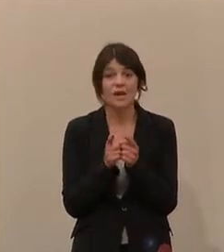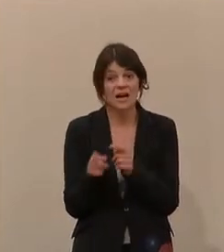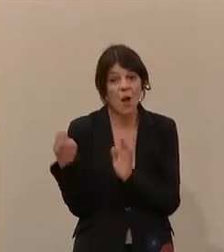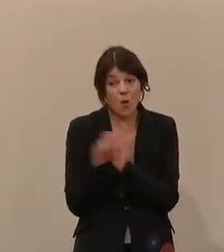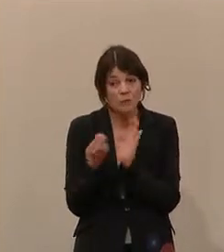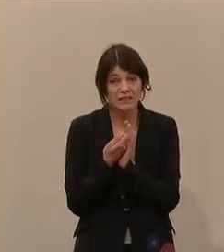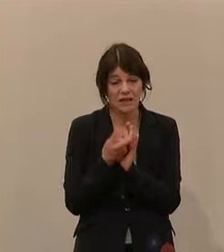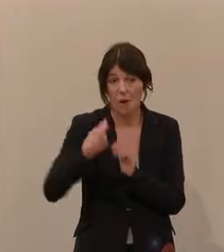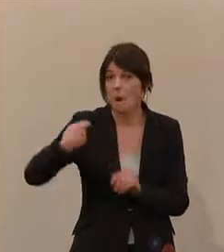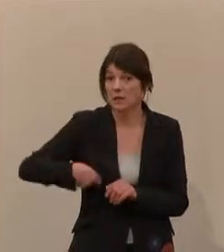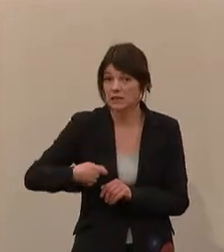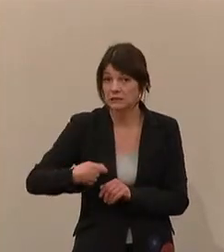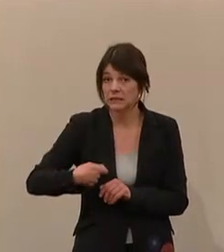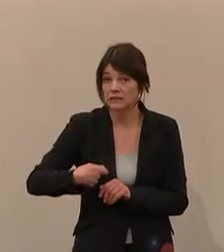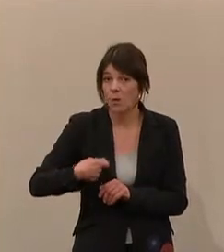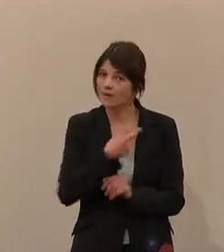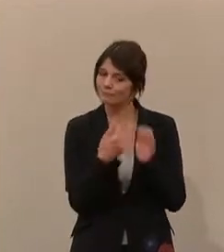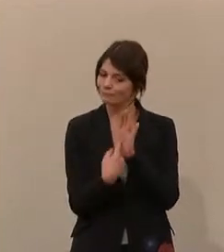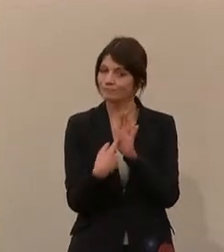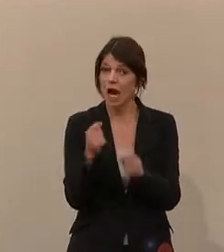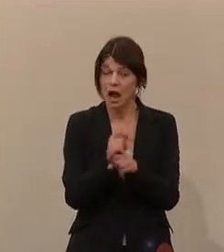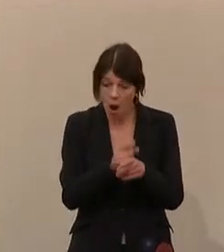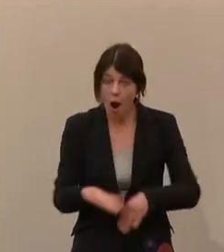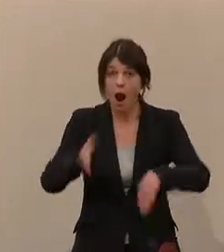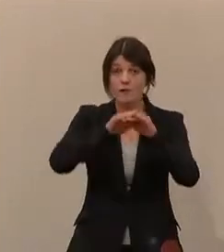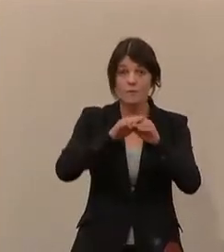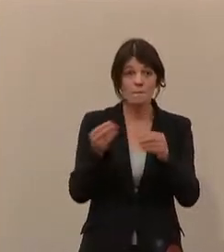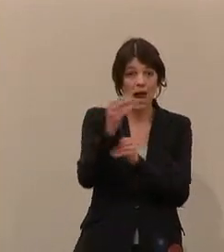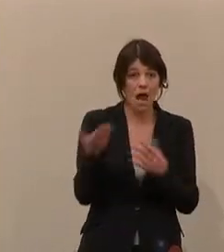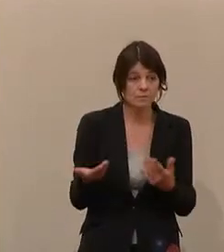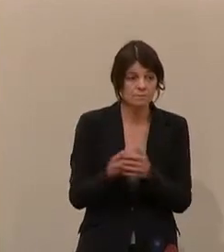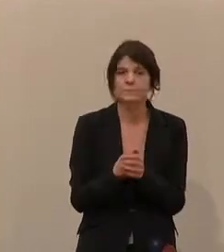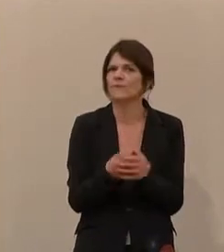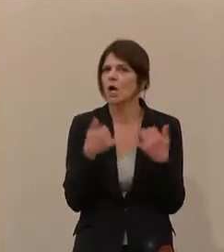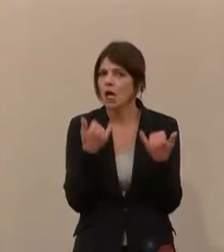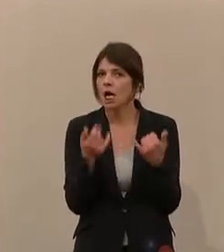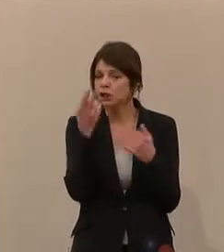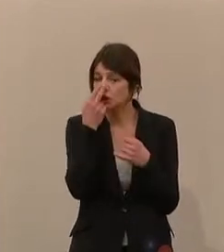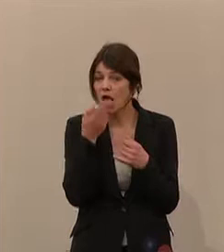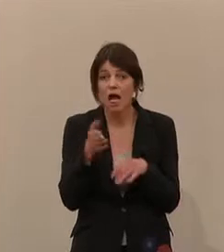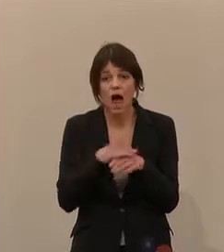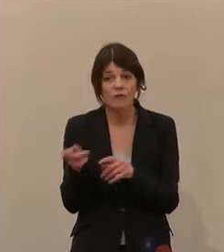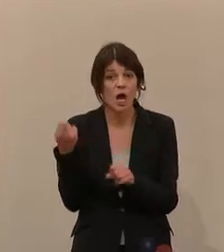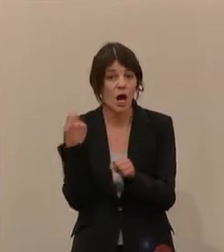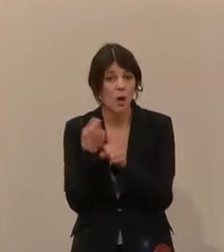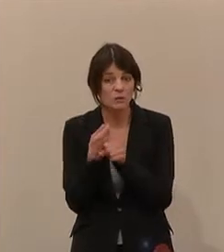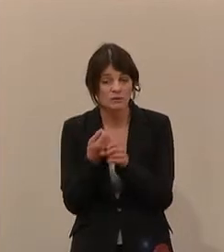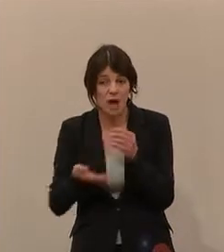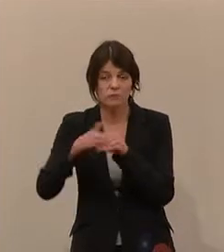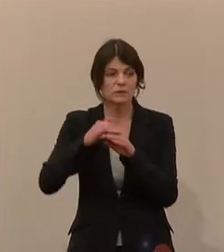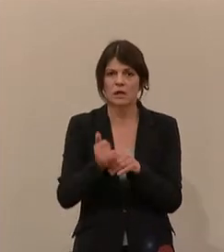Repräsentationskosten des Präsidenten sind auch erhöht worden. Und jetzt gibt es um die erhöhten Repräsentationskosten ein